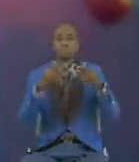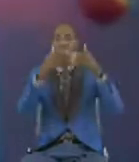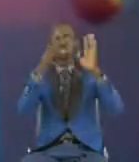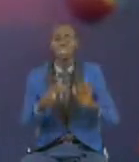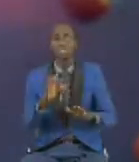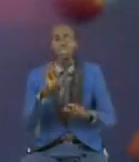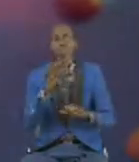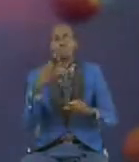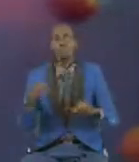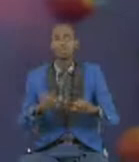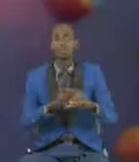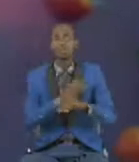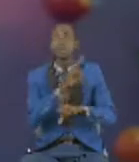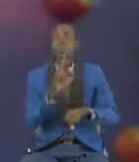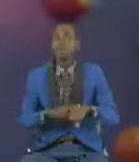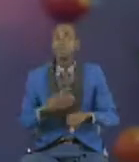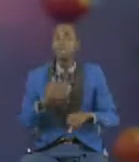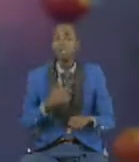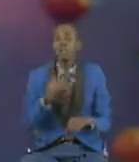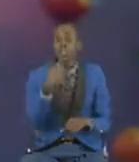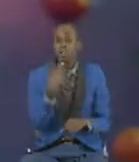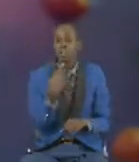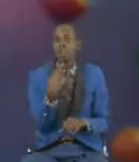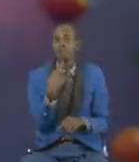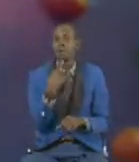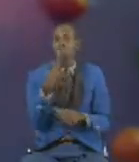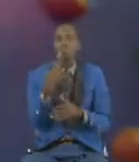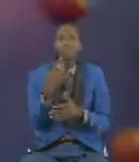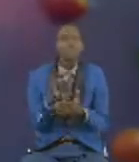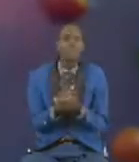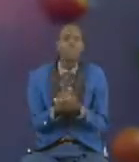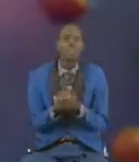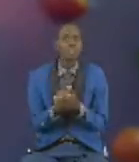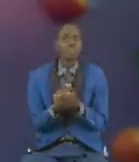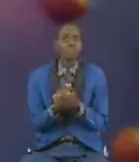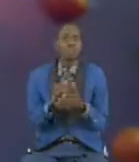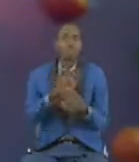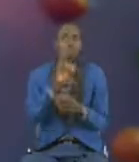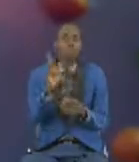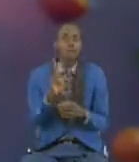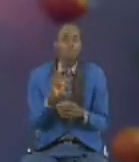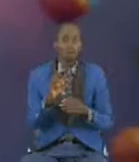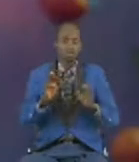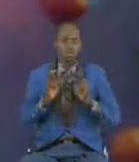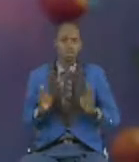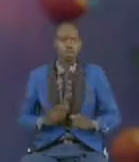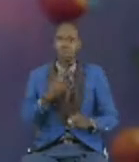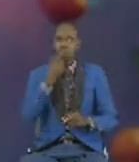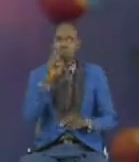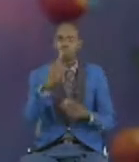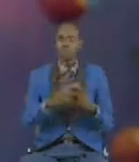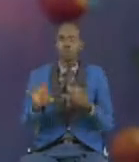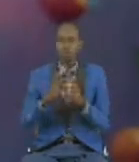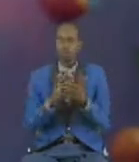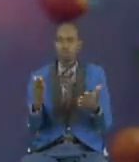dirigeants religieux ont dit. Maintenant, quand les êtres humains te commandent de faire quelque